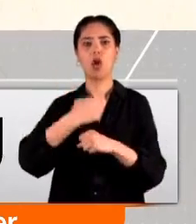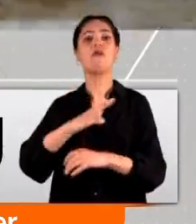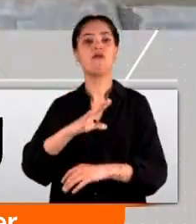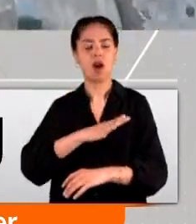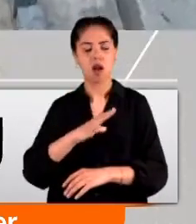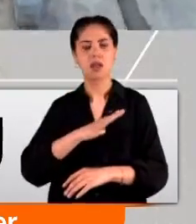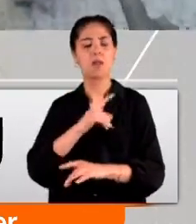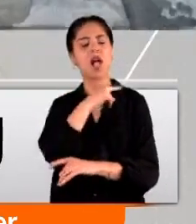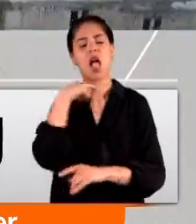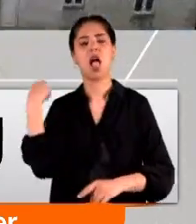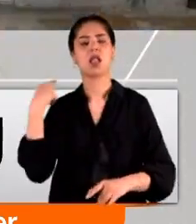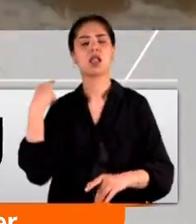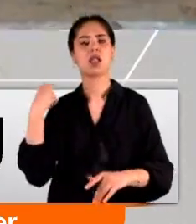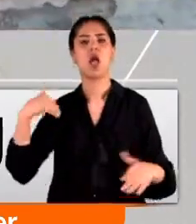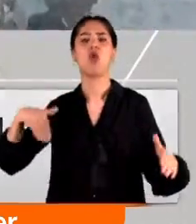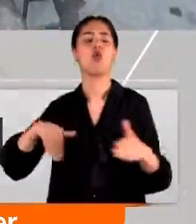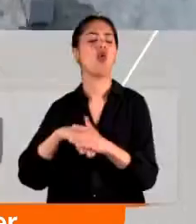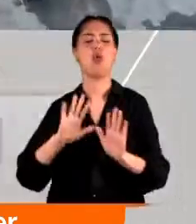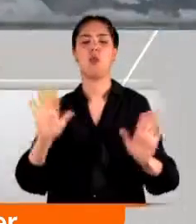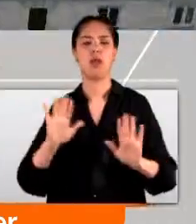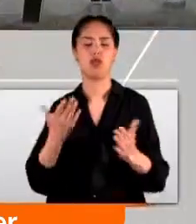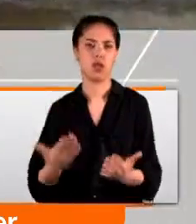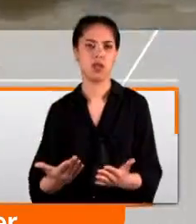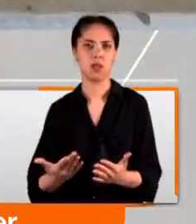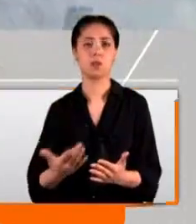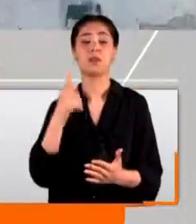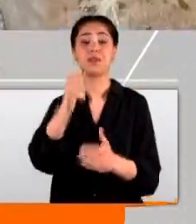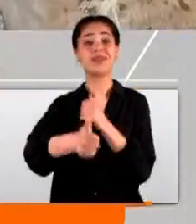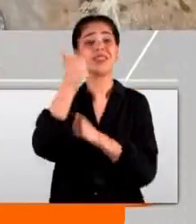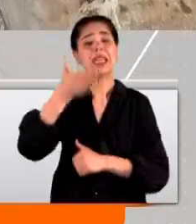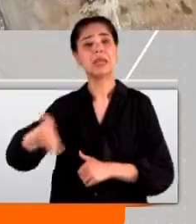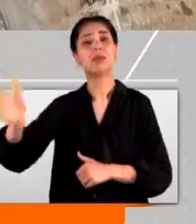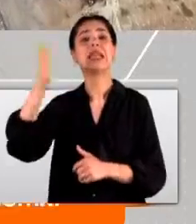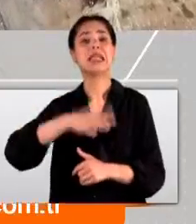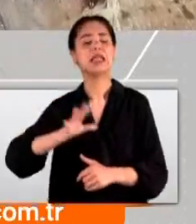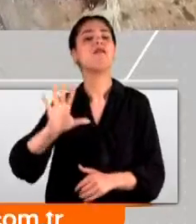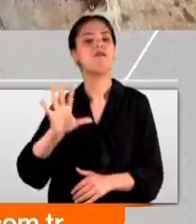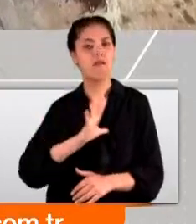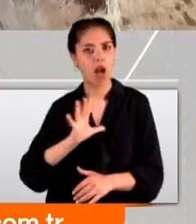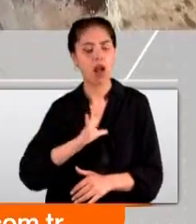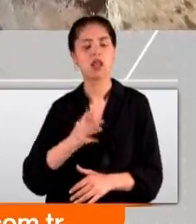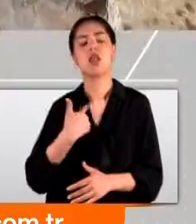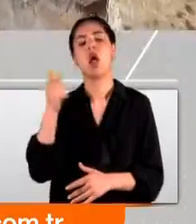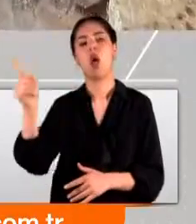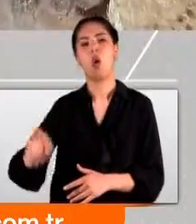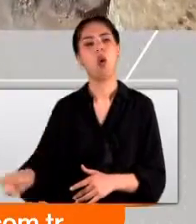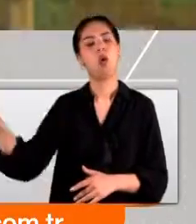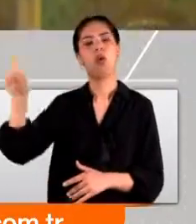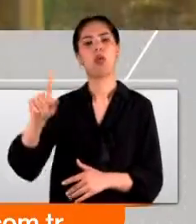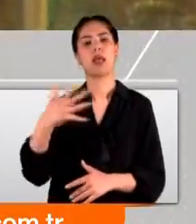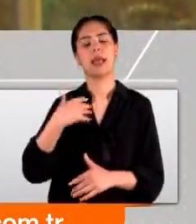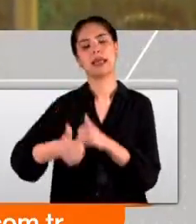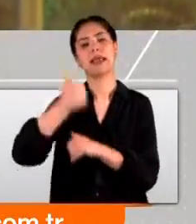sürece asla geri itmeyiz. Geri dönmek isteyenler olduğu zaman zaten onlar